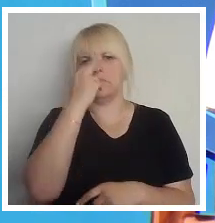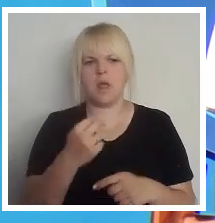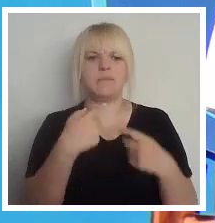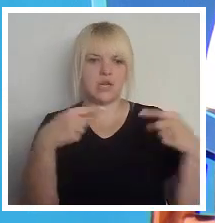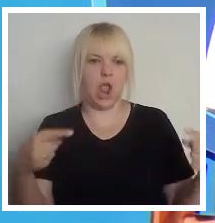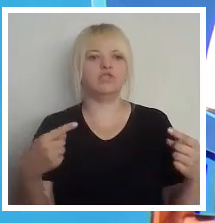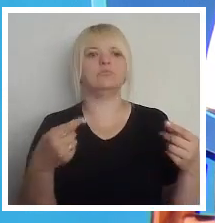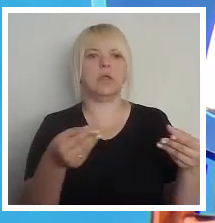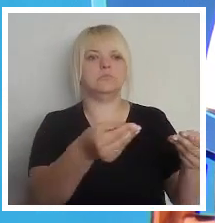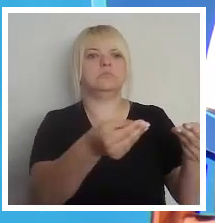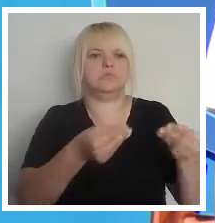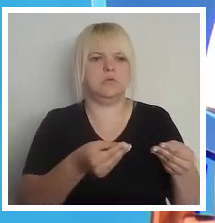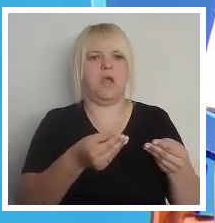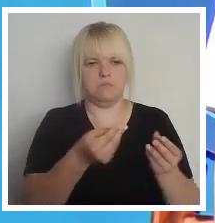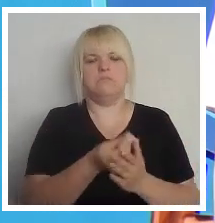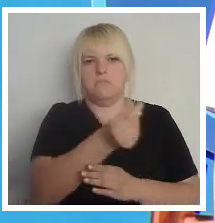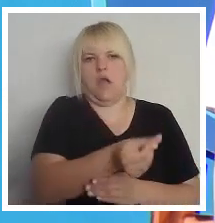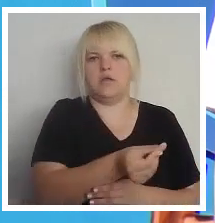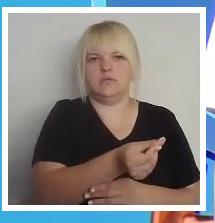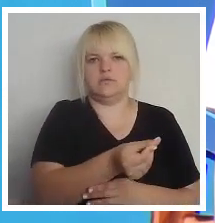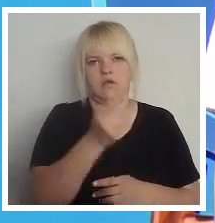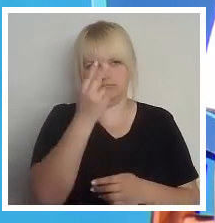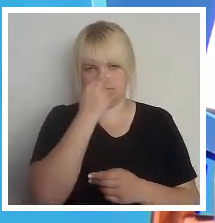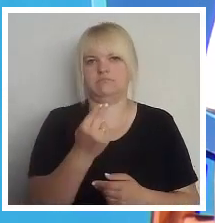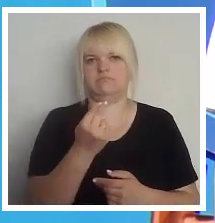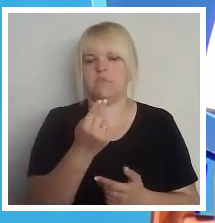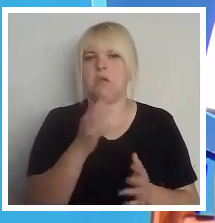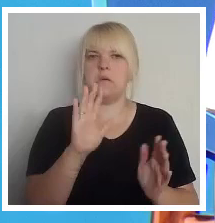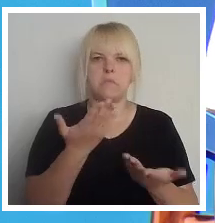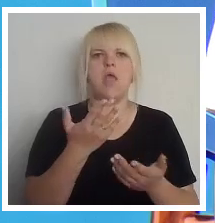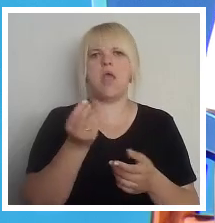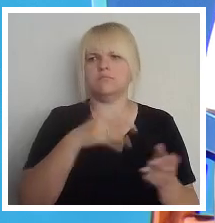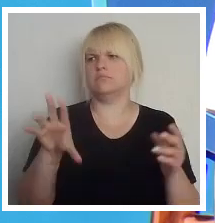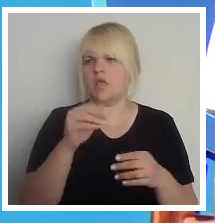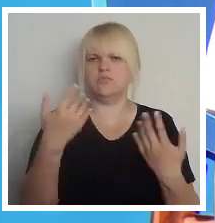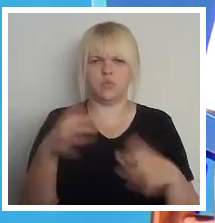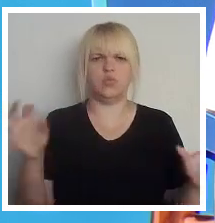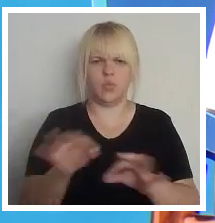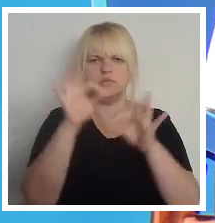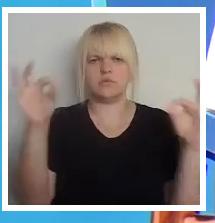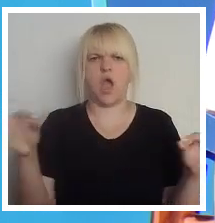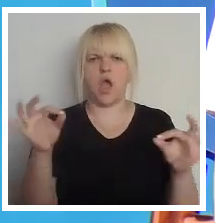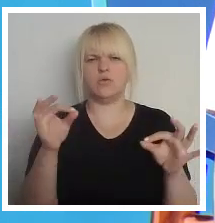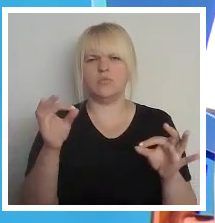un tad par to arī jāmaksā. Bet, nu, un mēs jau no paša sākuma, lai gan, nu,